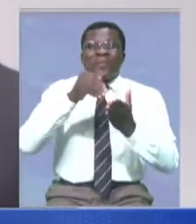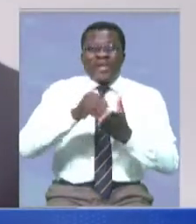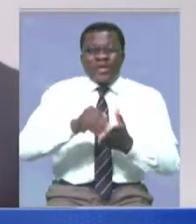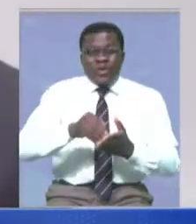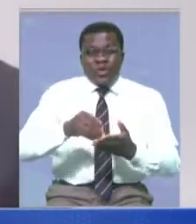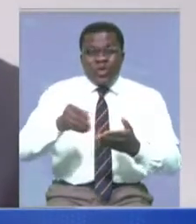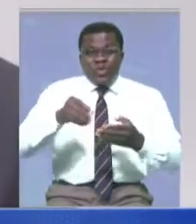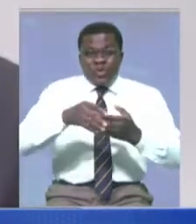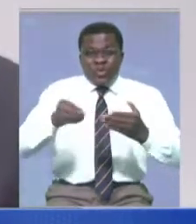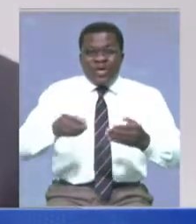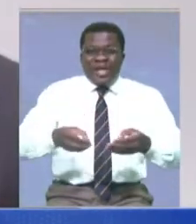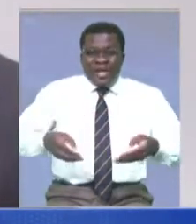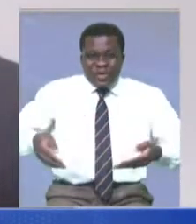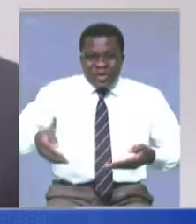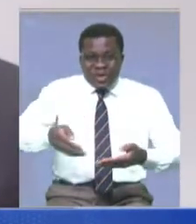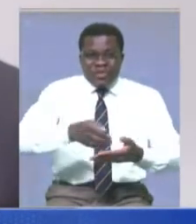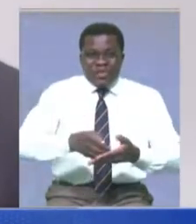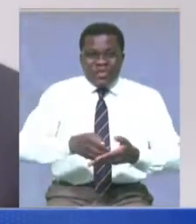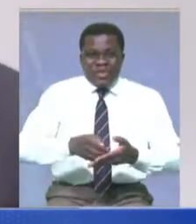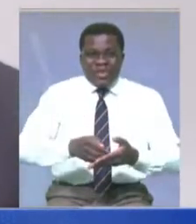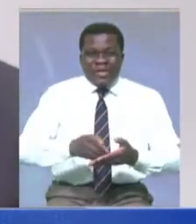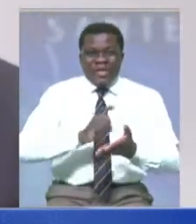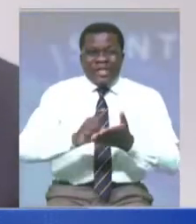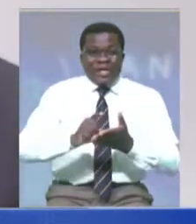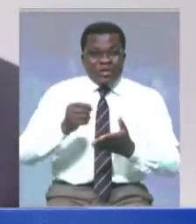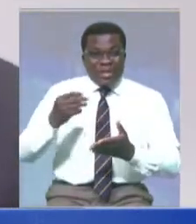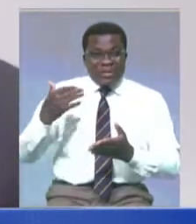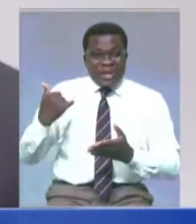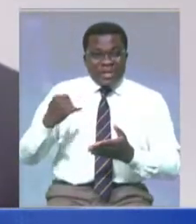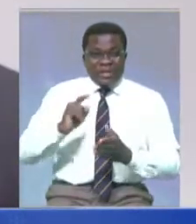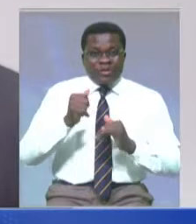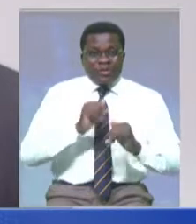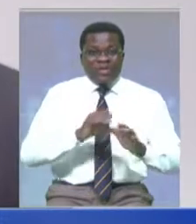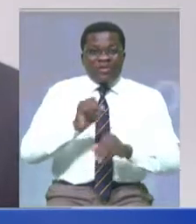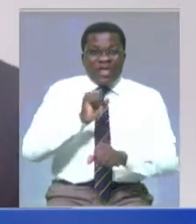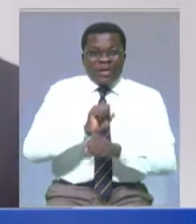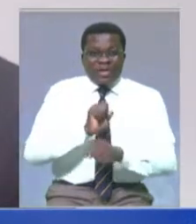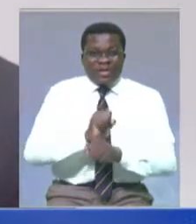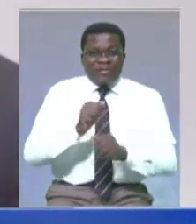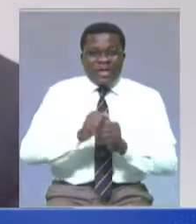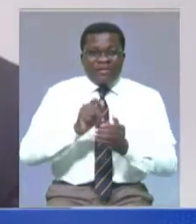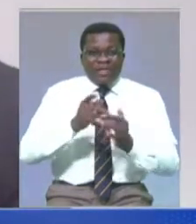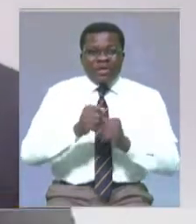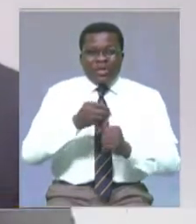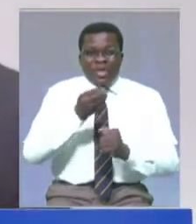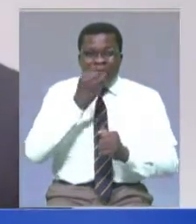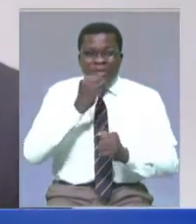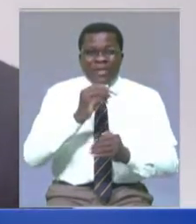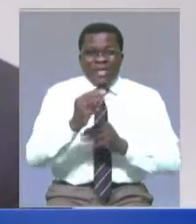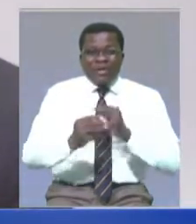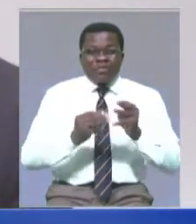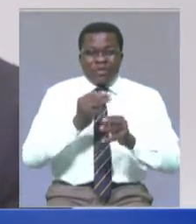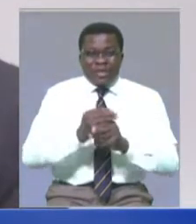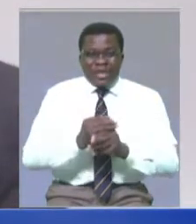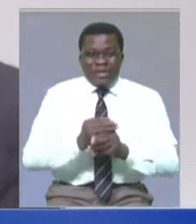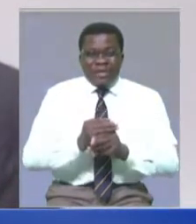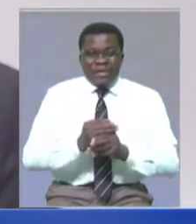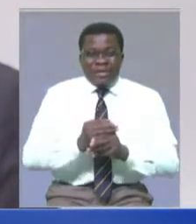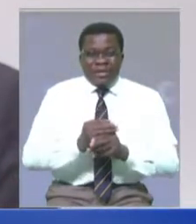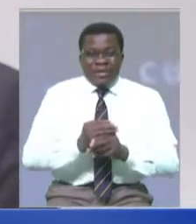mobiliser. Et pas plus tard que la semaine dernière, nous avons fait un travail avec le Programme alimentaire mondial,